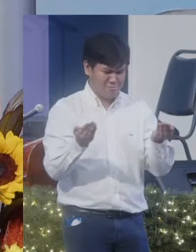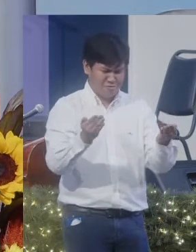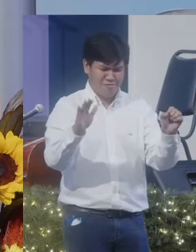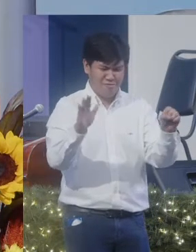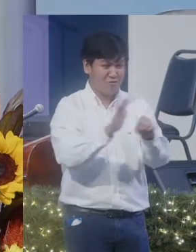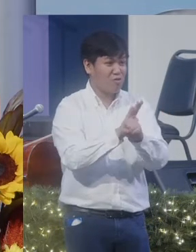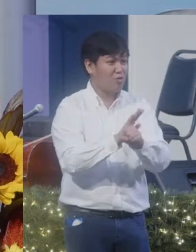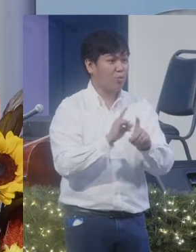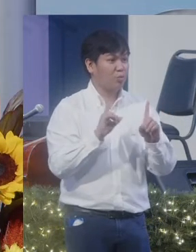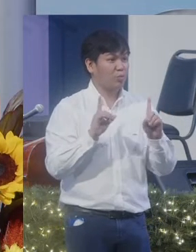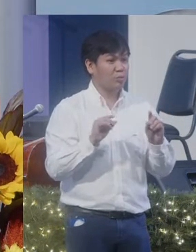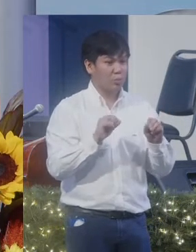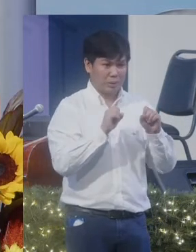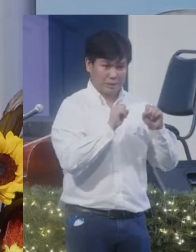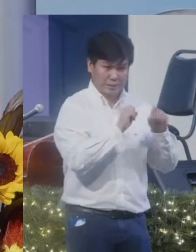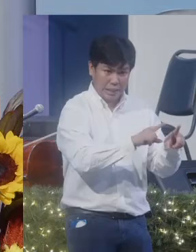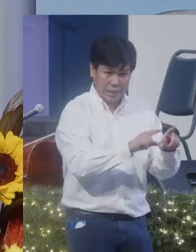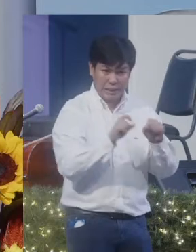to land,